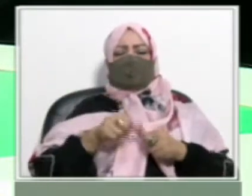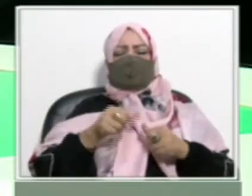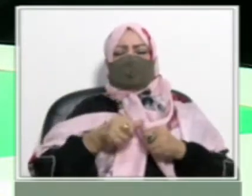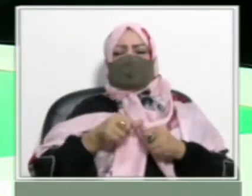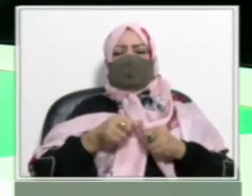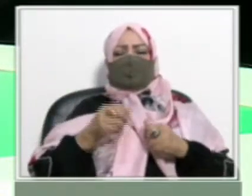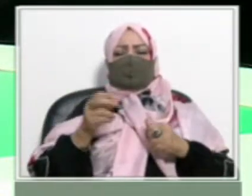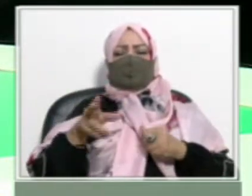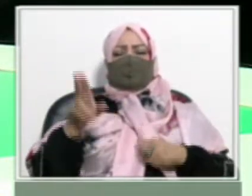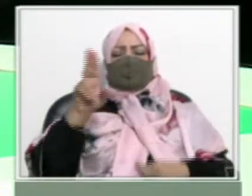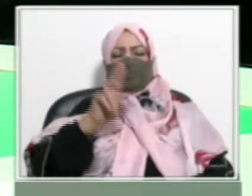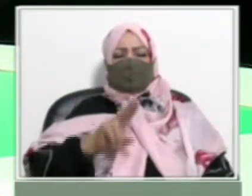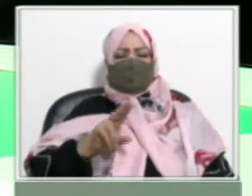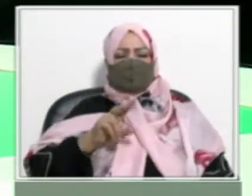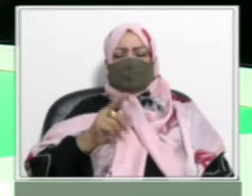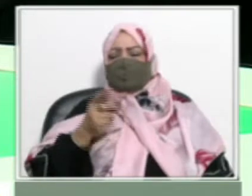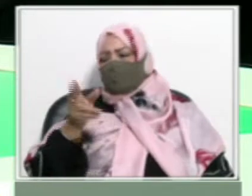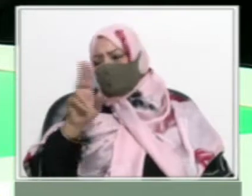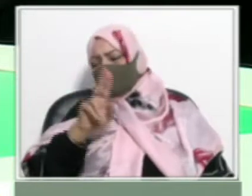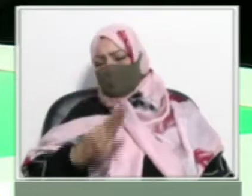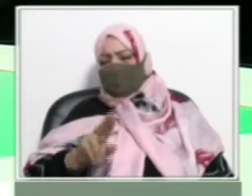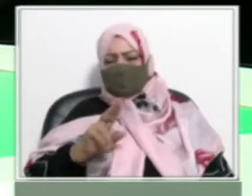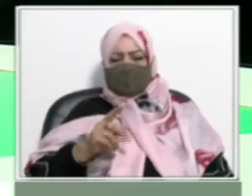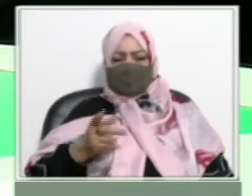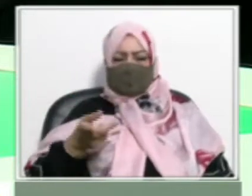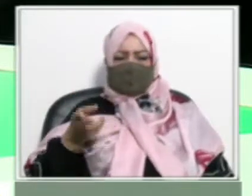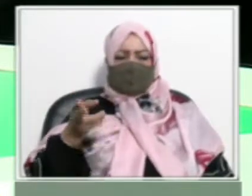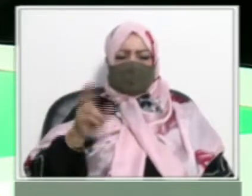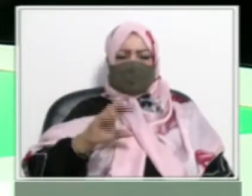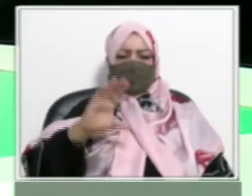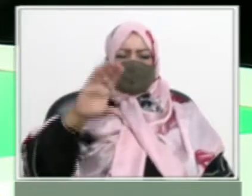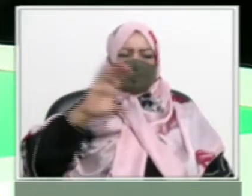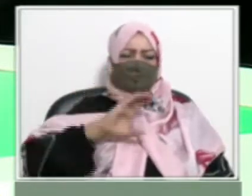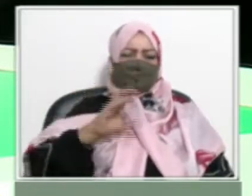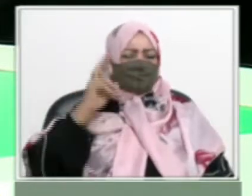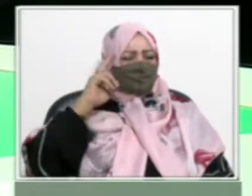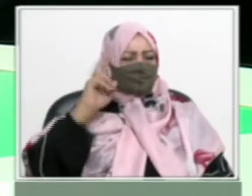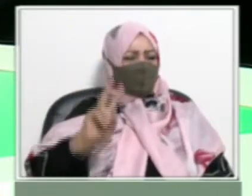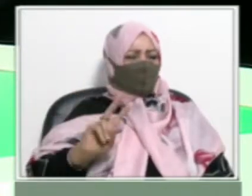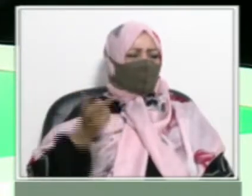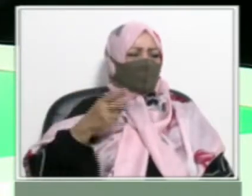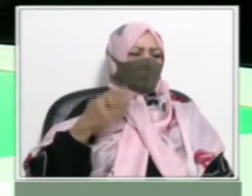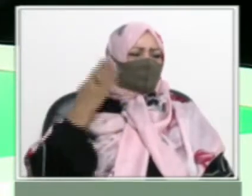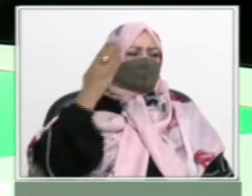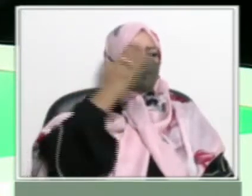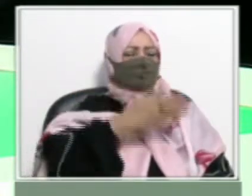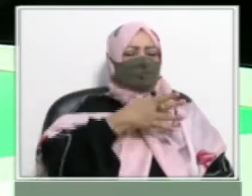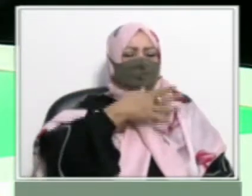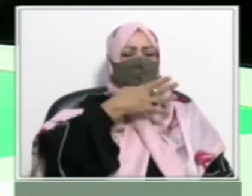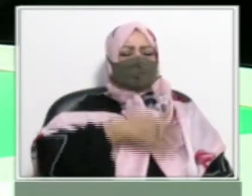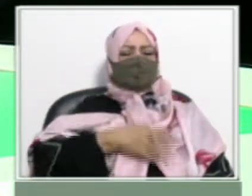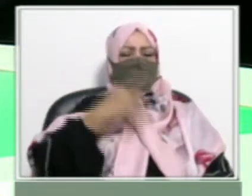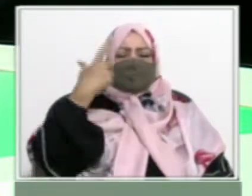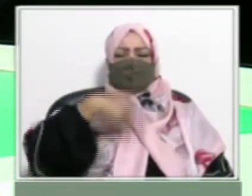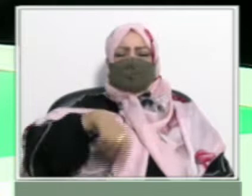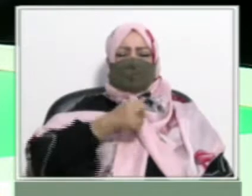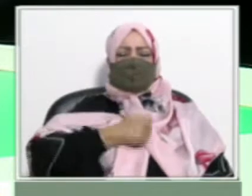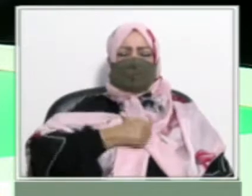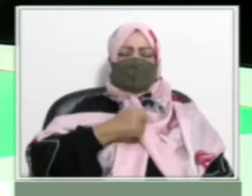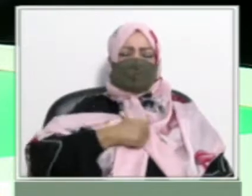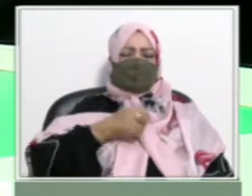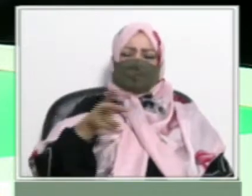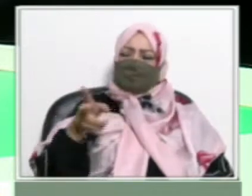نفسي هنا. ولما سالت واحد شيخ ثاني وبعدين سالت شيخ ثاني على اساس بدي نحصل اجابه انها تجي عليه رقمين يعني زي ما نبينا على